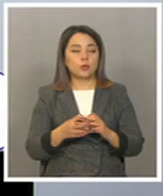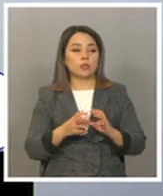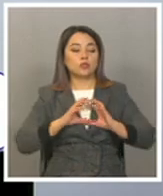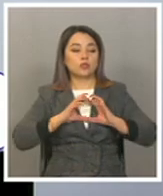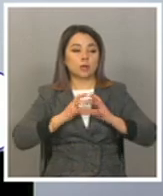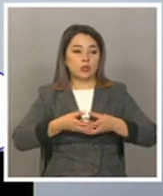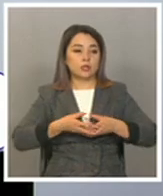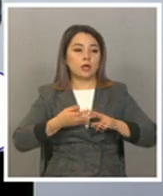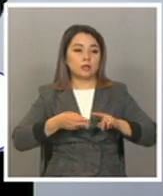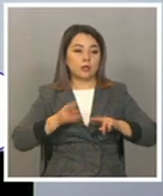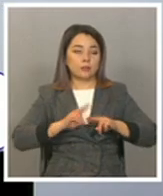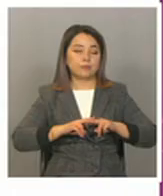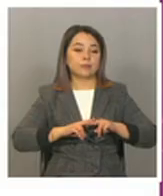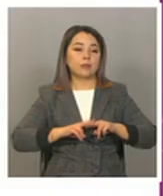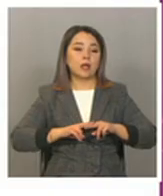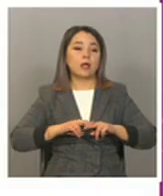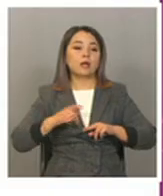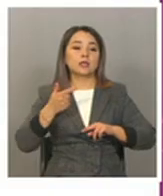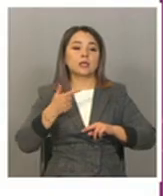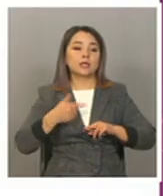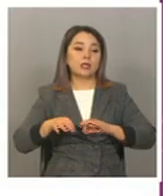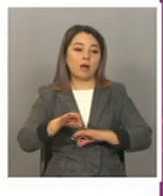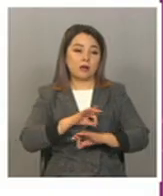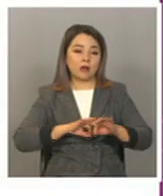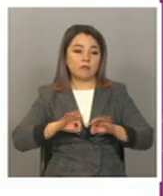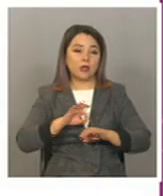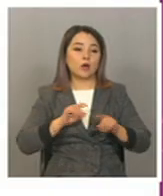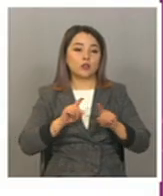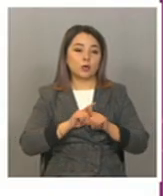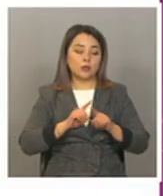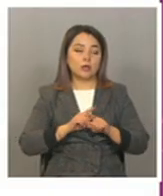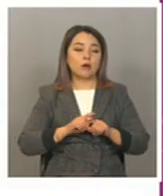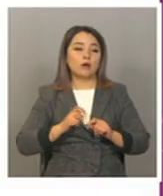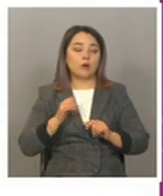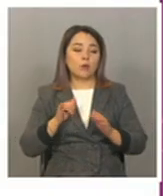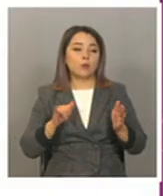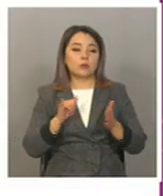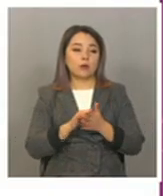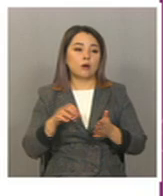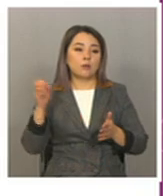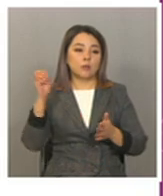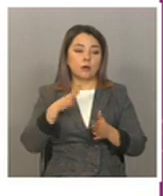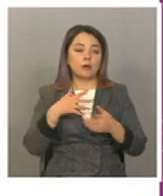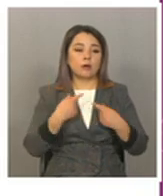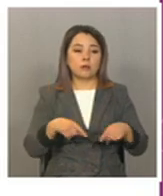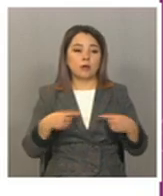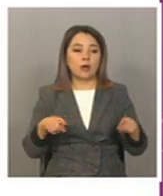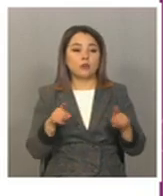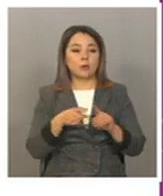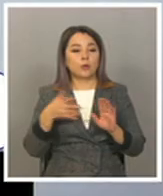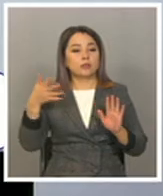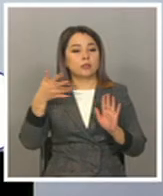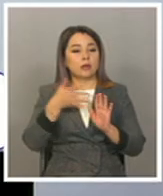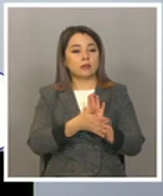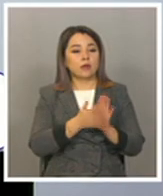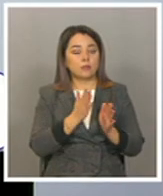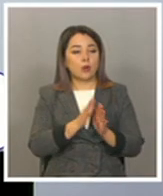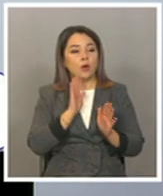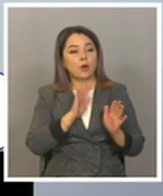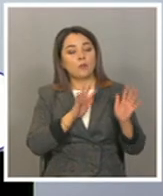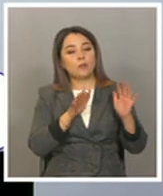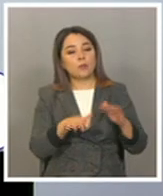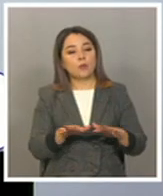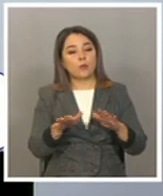шарының географиялық орналасуына және ондағы күн сәулесінің әркелкі таралуы, кейбір аумақтарда мұхиттық